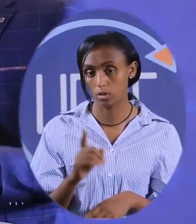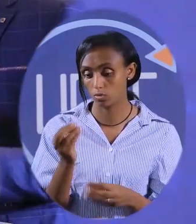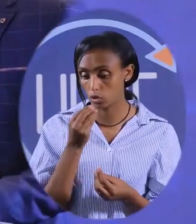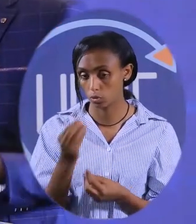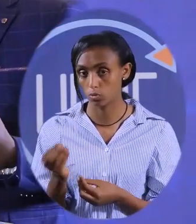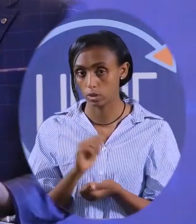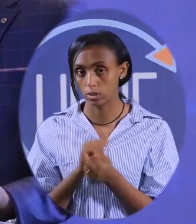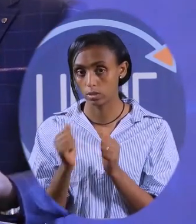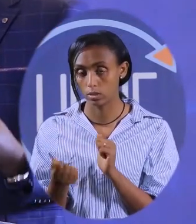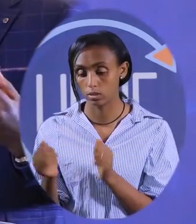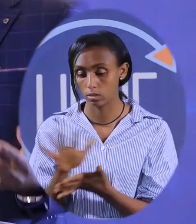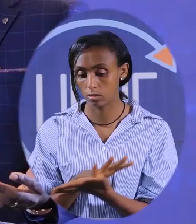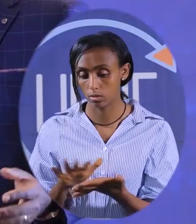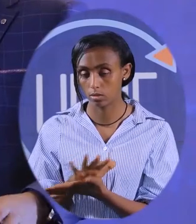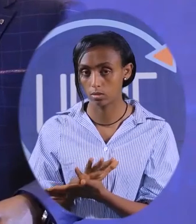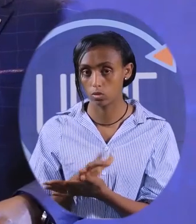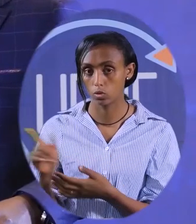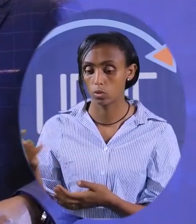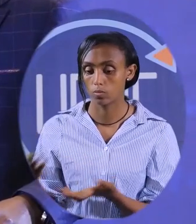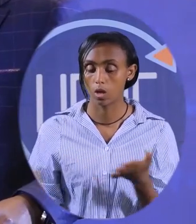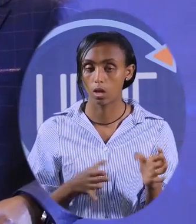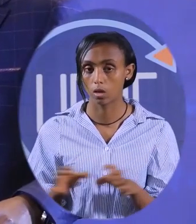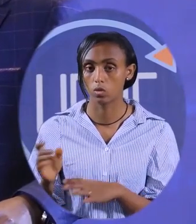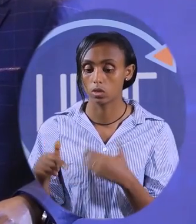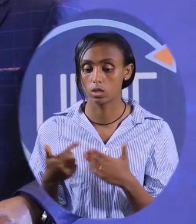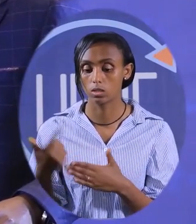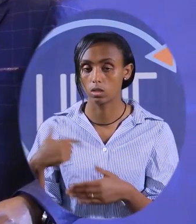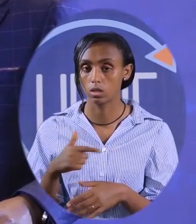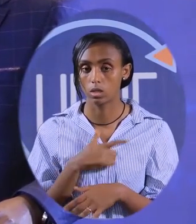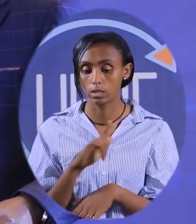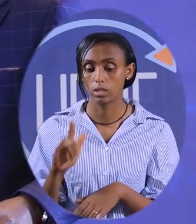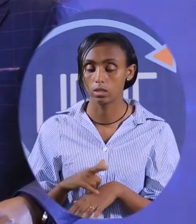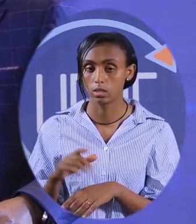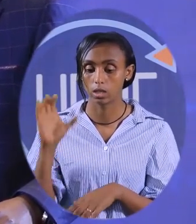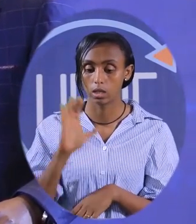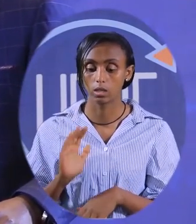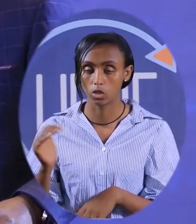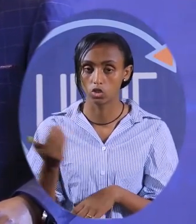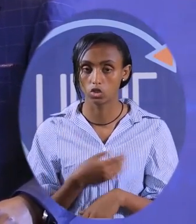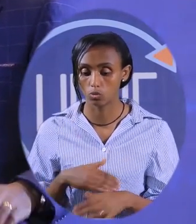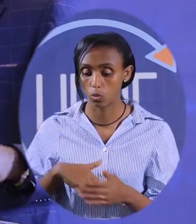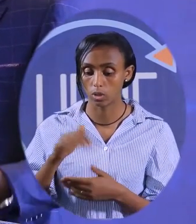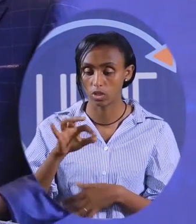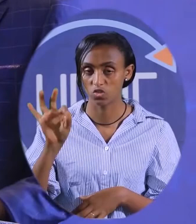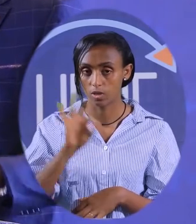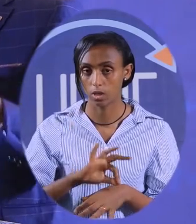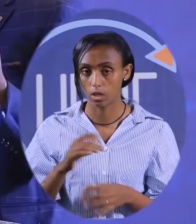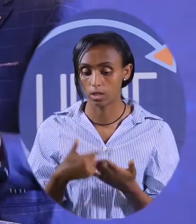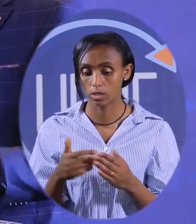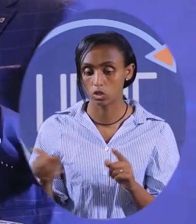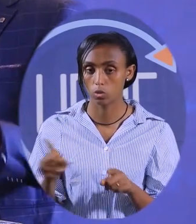ምግቡ እንዲቀየጥ እንዲበረዝ ምናደርግ ማለት ነው ስለዚህ እኛም የዜግነት ግዴታችንን መወጣት አለብን ከዛም